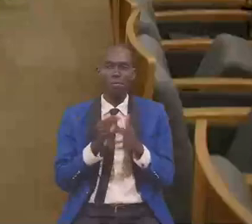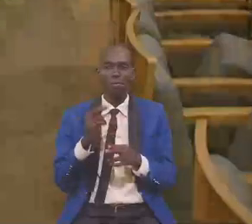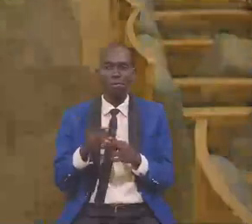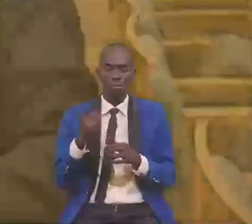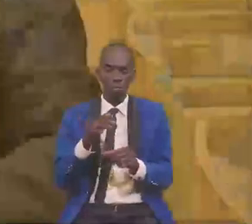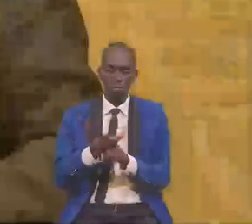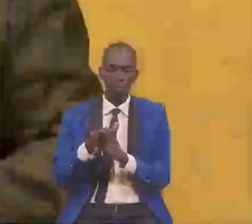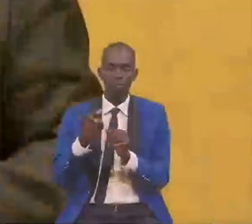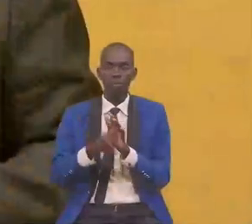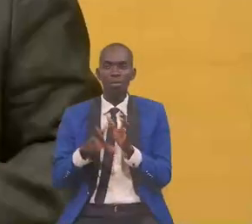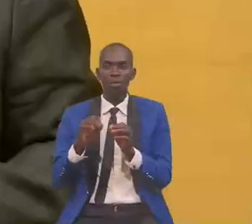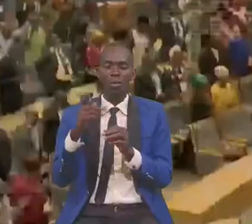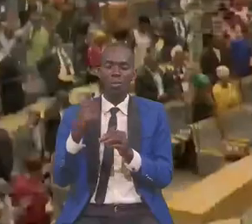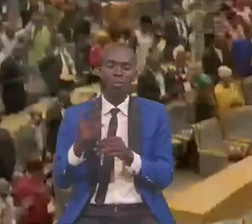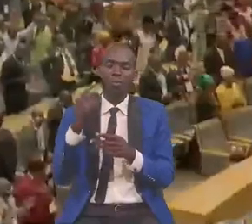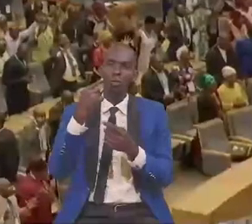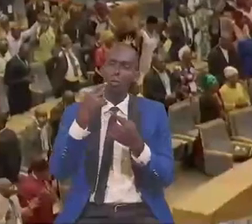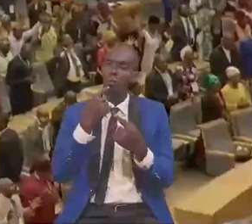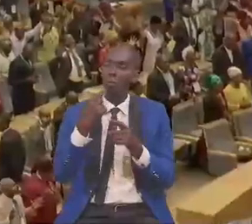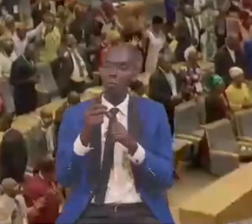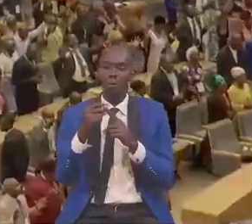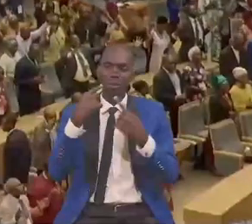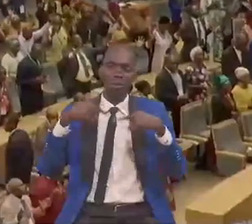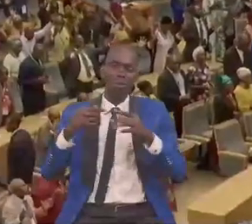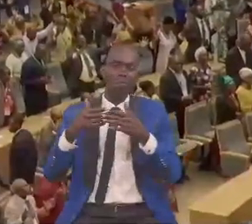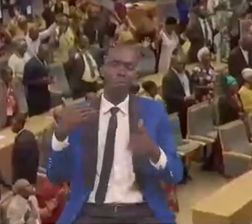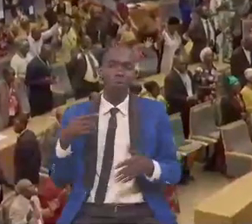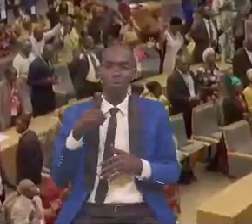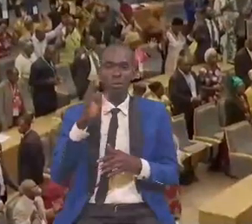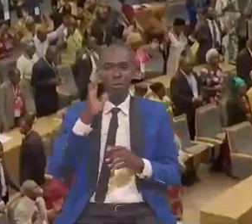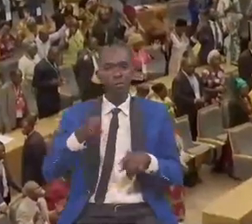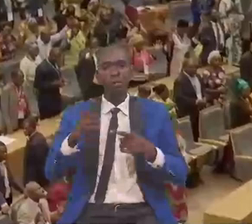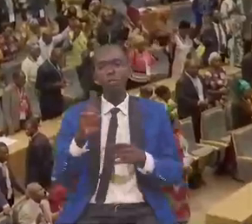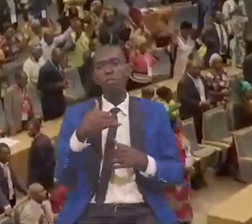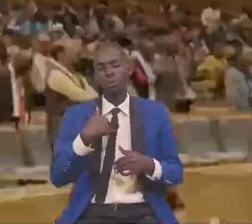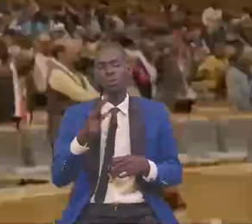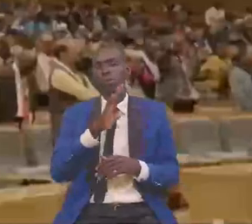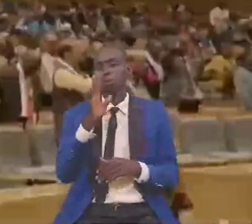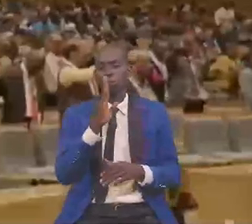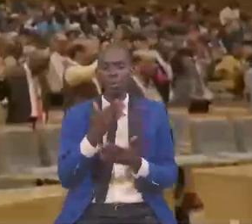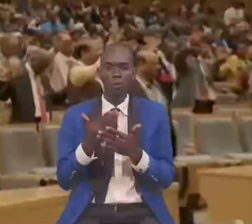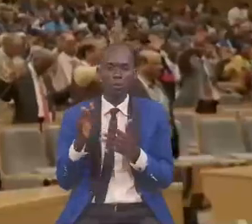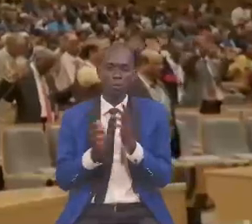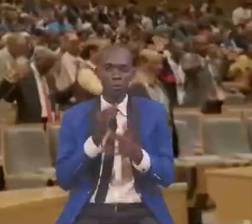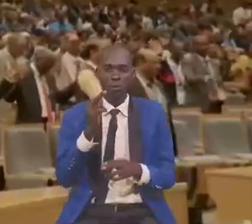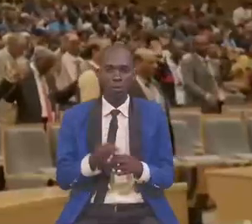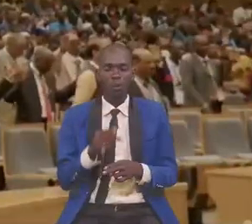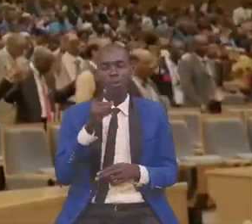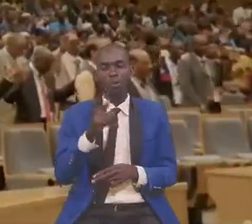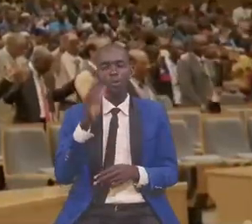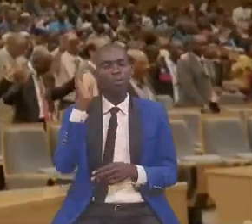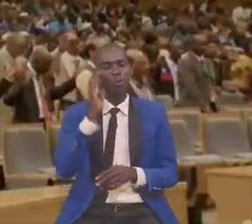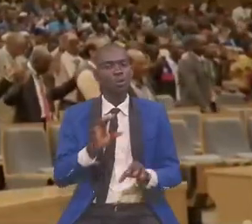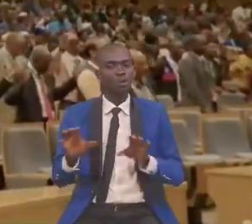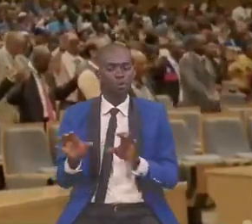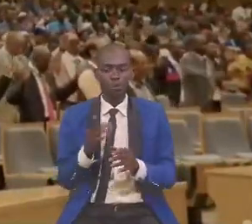L'accomplissement des prédictions. Tu iras là où tu n'as jamais été. Tu feras ce que tu n'as jamais